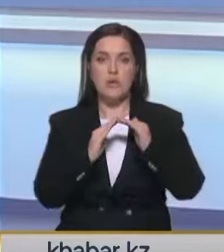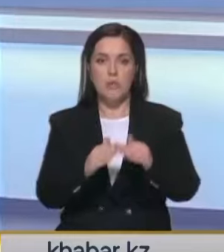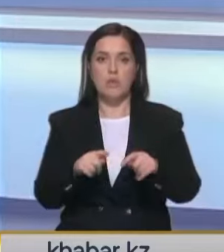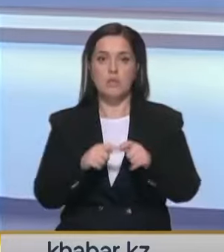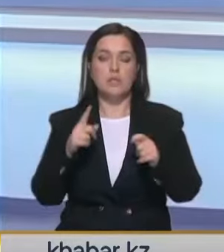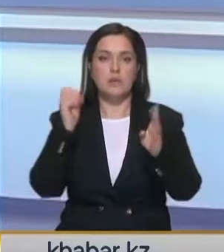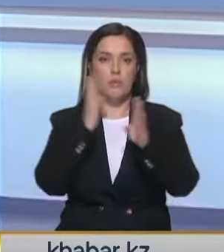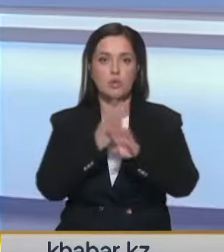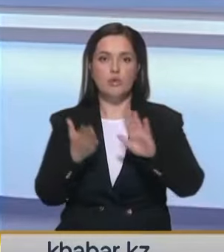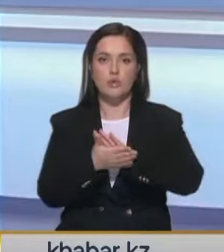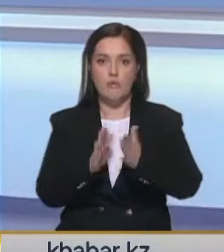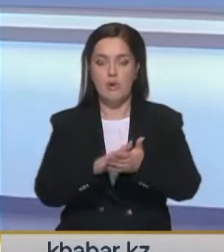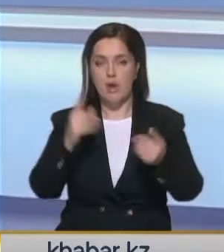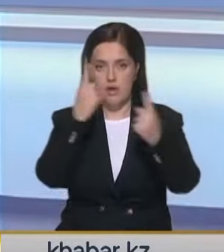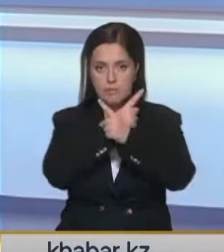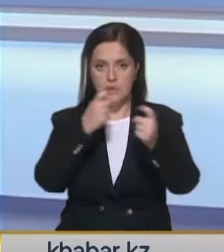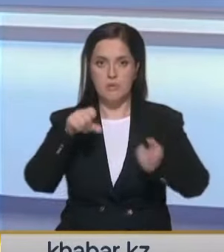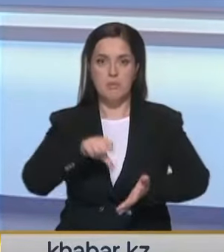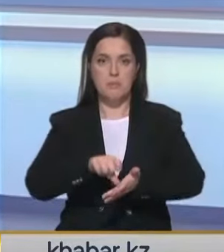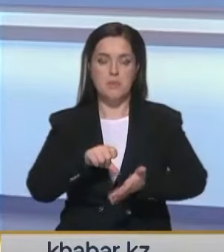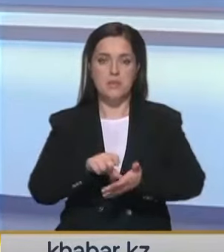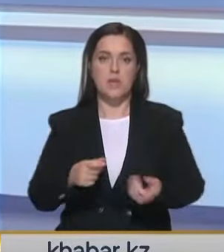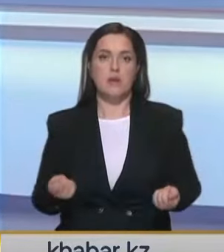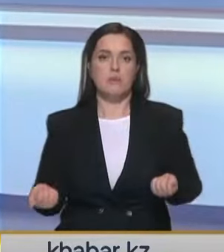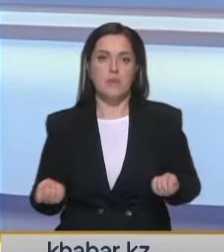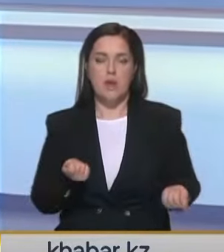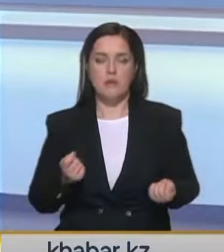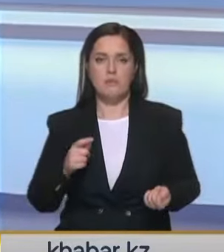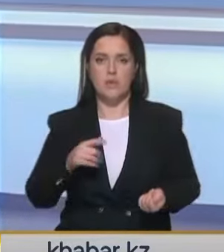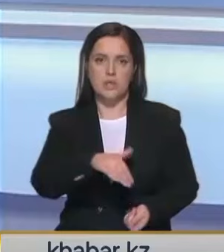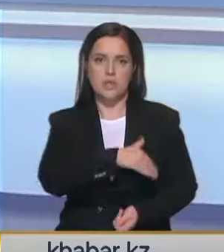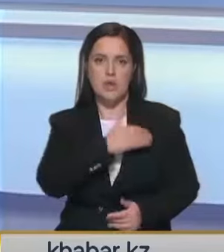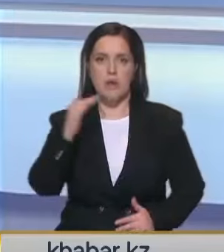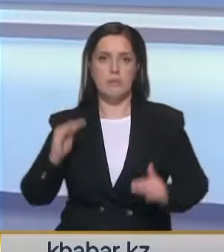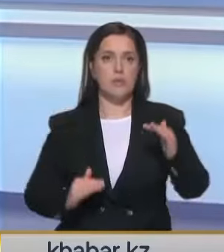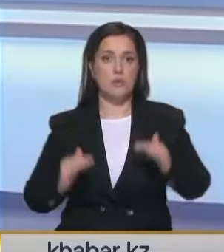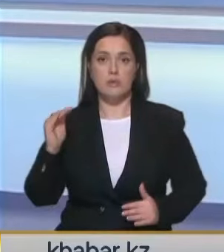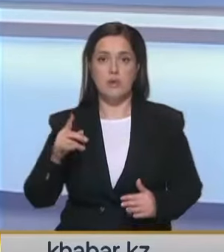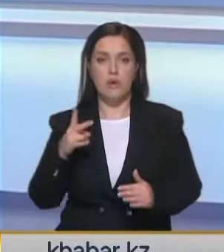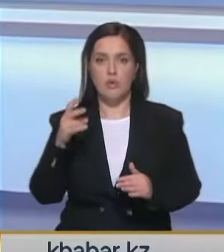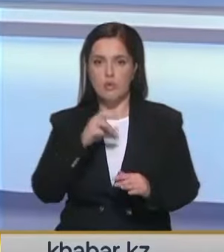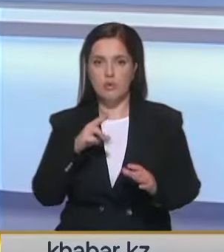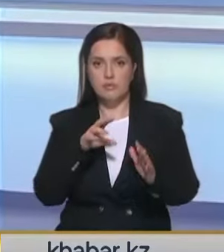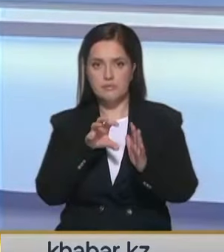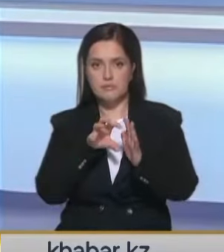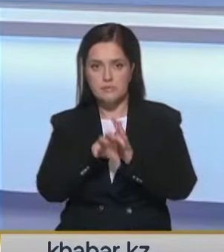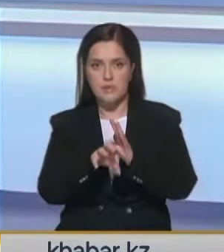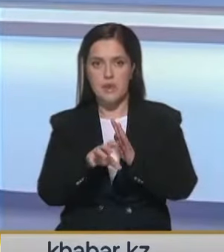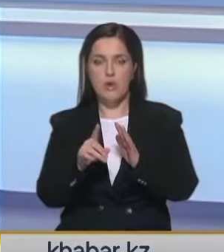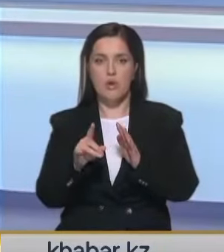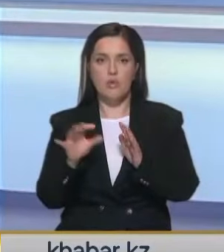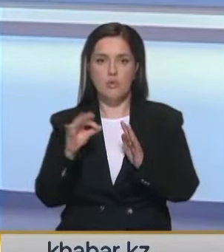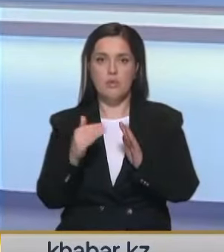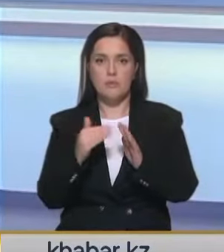домов нарушена из-за погодных условий. Об этом сообщают представители местной власти. Перепады температур спровоцировали ледяные заторы на